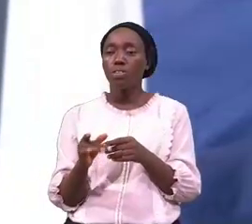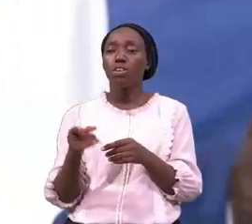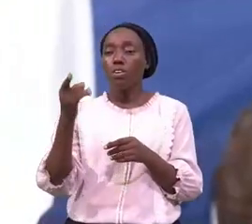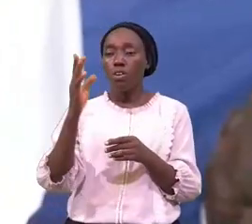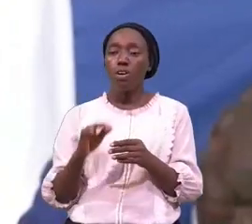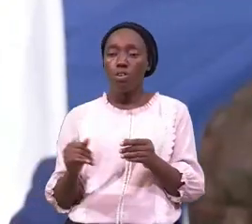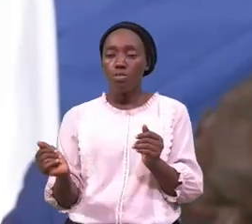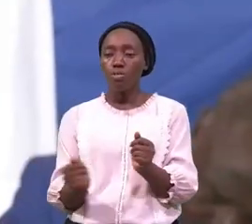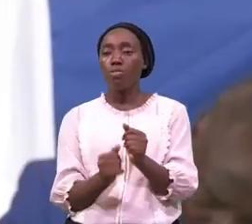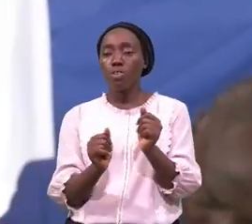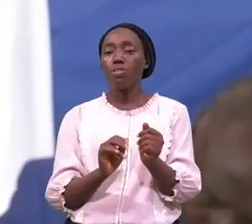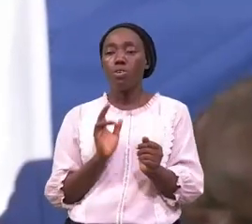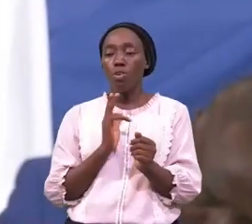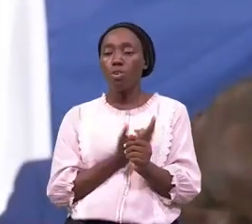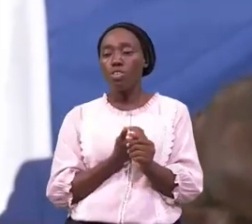Et Dieu nous suit partout.